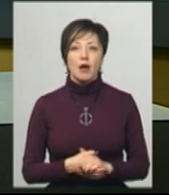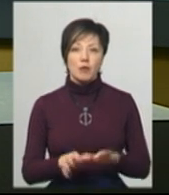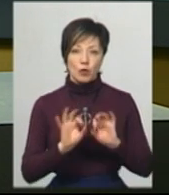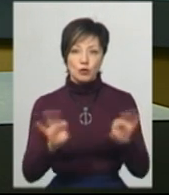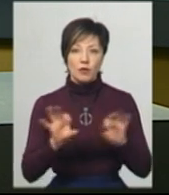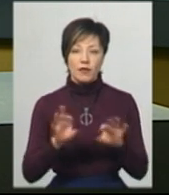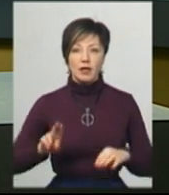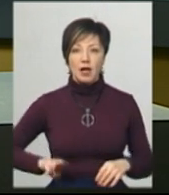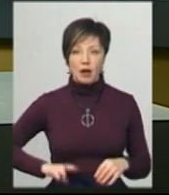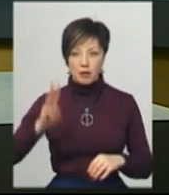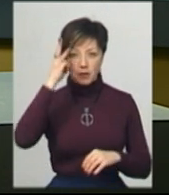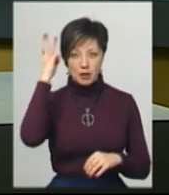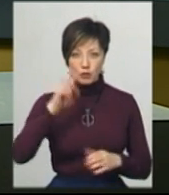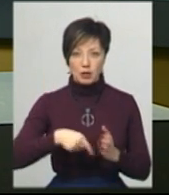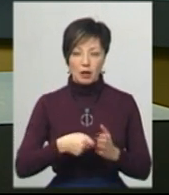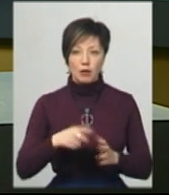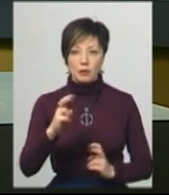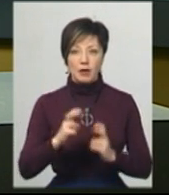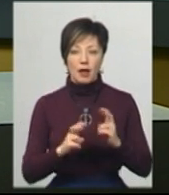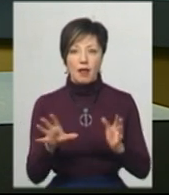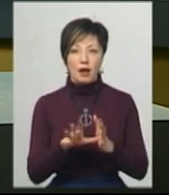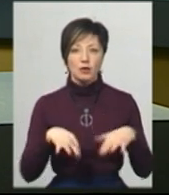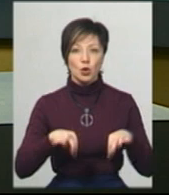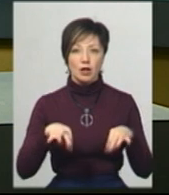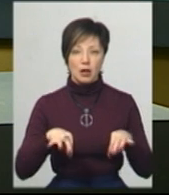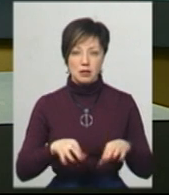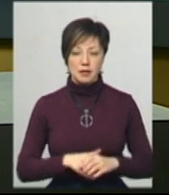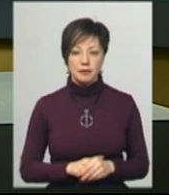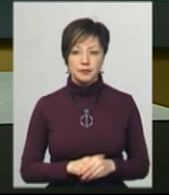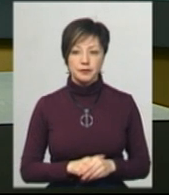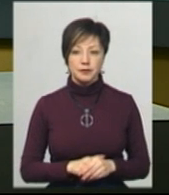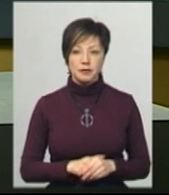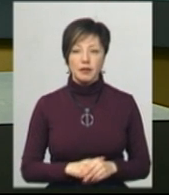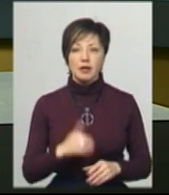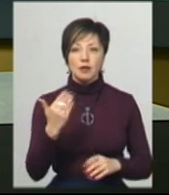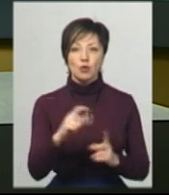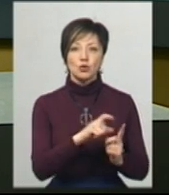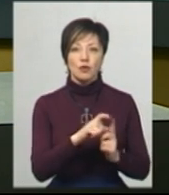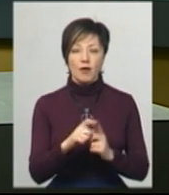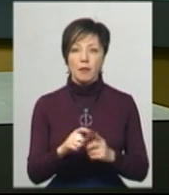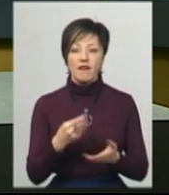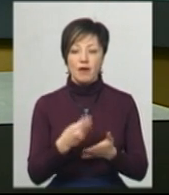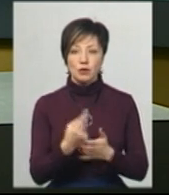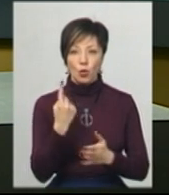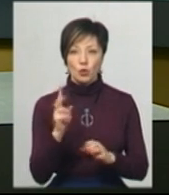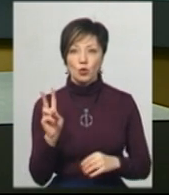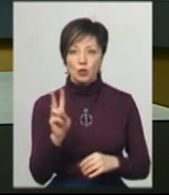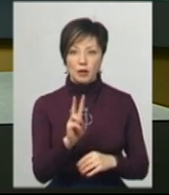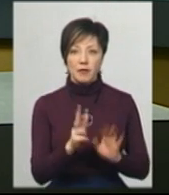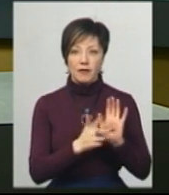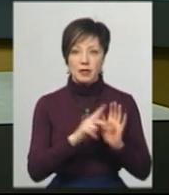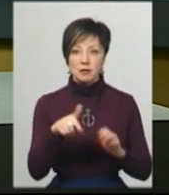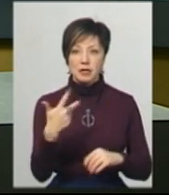Суспільному розповів директор Хмельницького комунального підприємства «Електротранс» Віктор Паламарчук. За його словами, вартість одного тролейбуса –